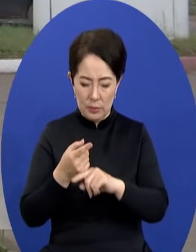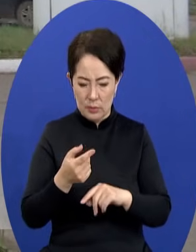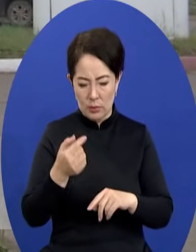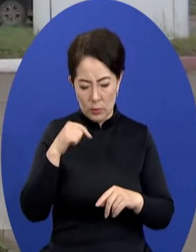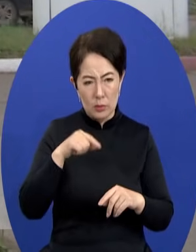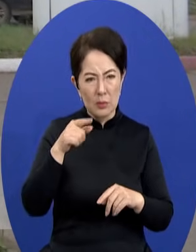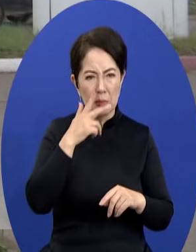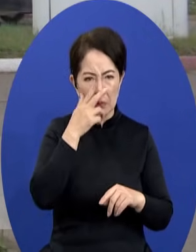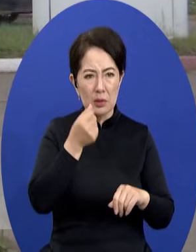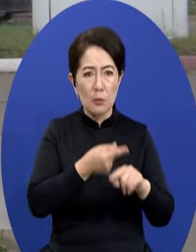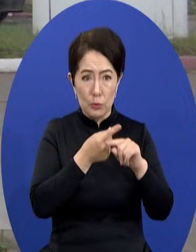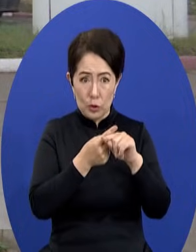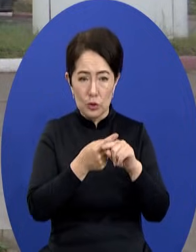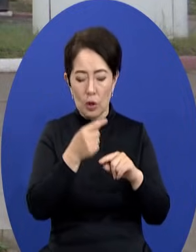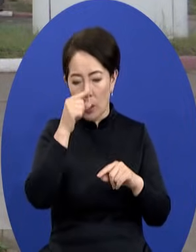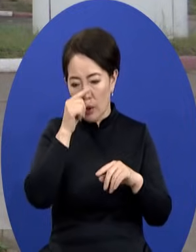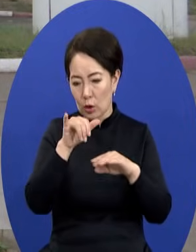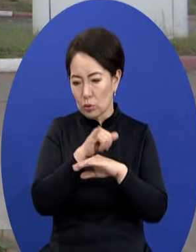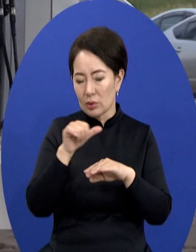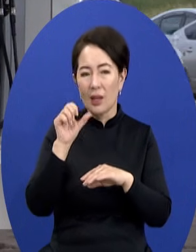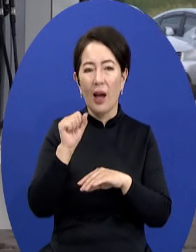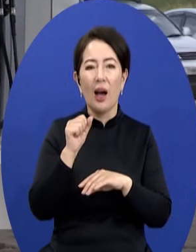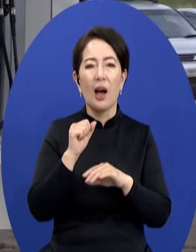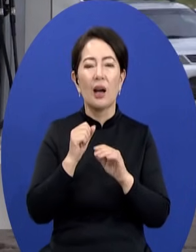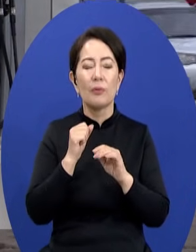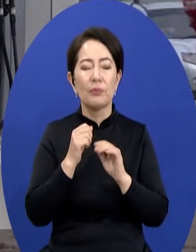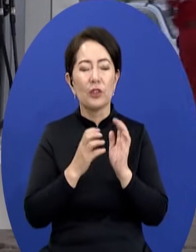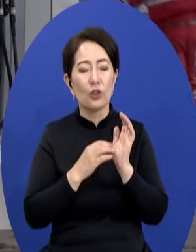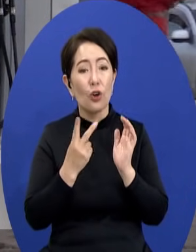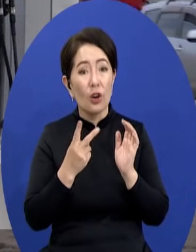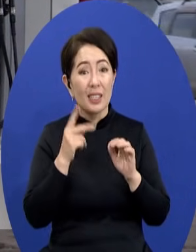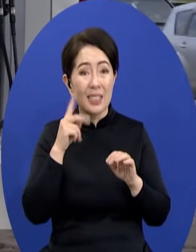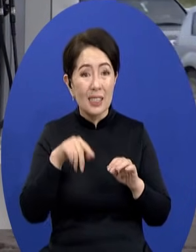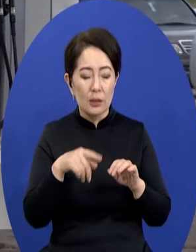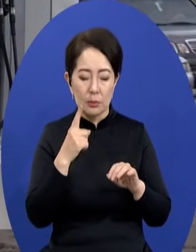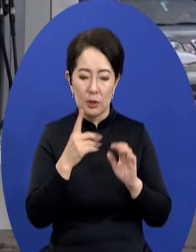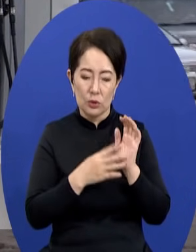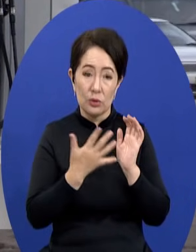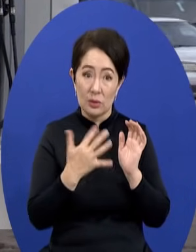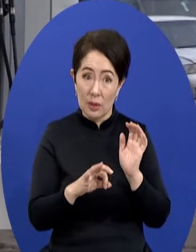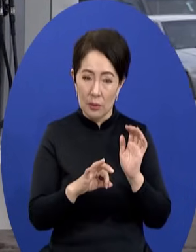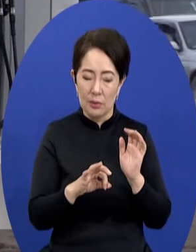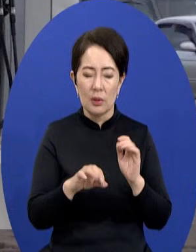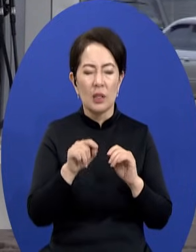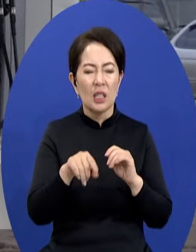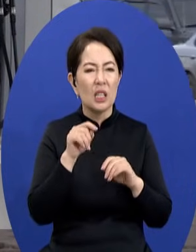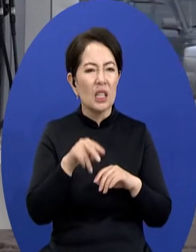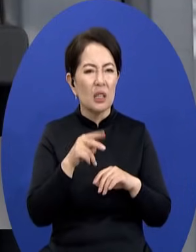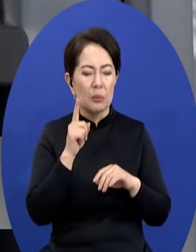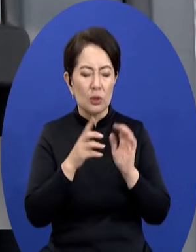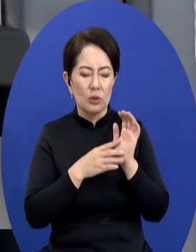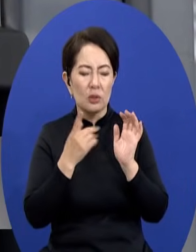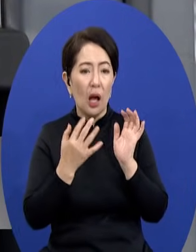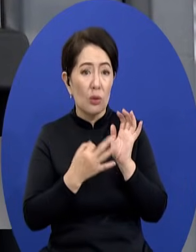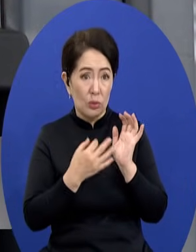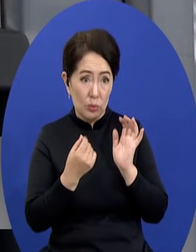бензин шатхууны үн өссөн. Оросын холбооны улсад АЕ-92 автобензин литрийн үн 1950 төгрөг, дизель түлшний үн литр нь